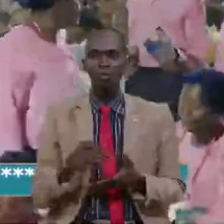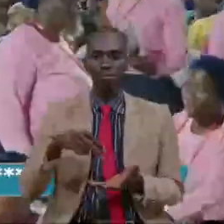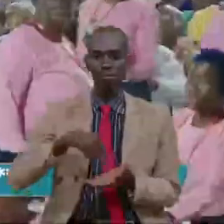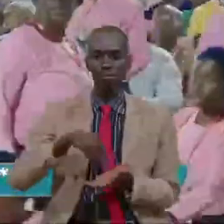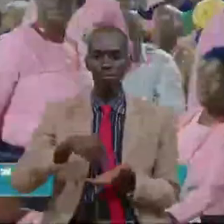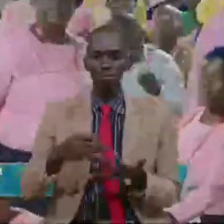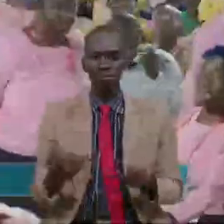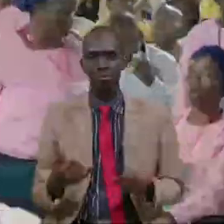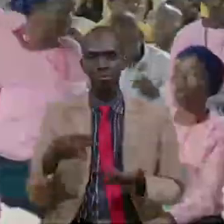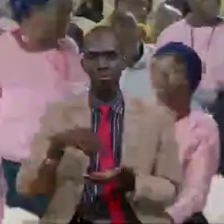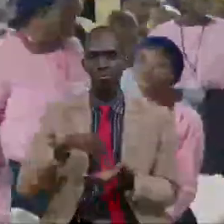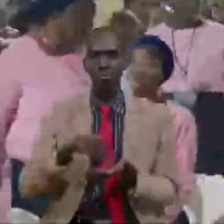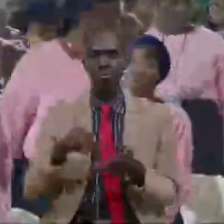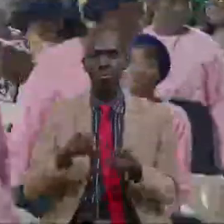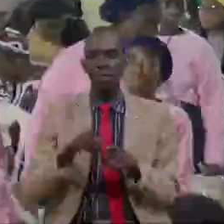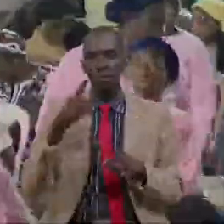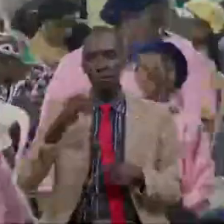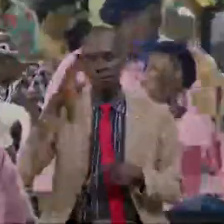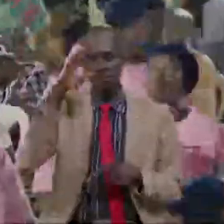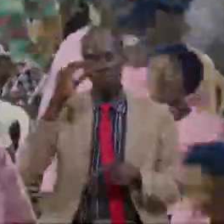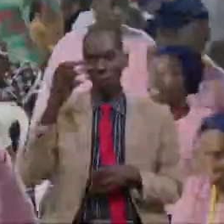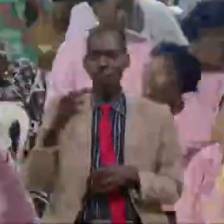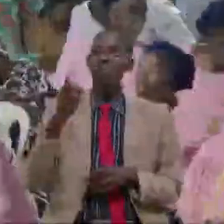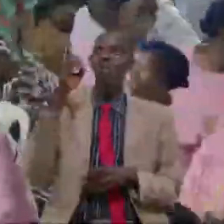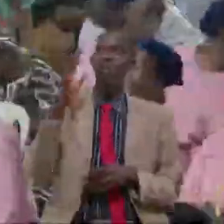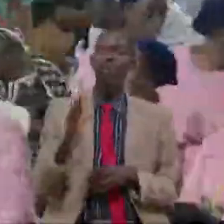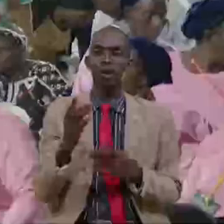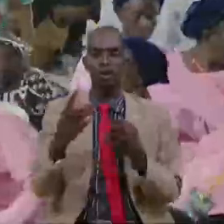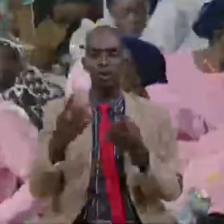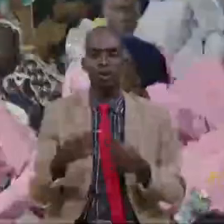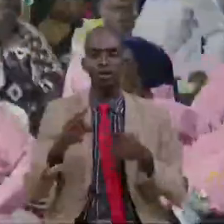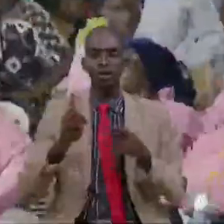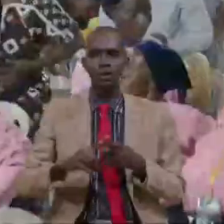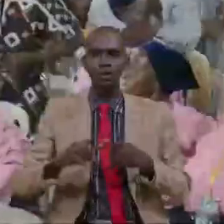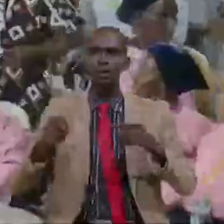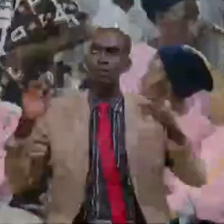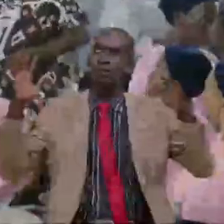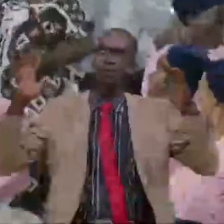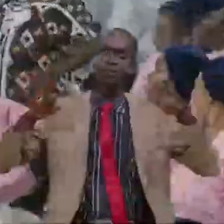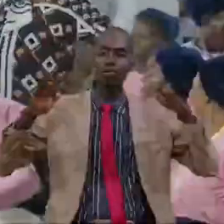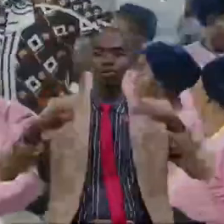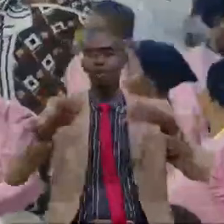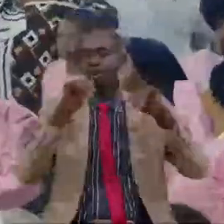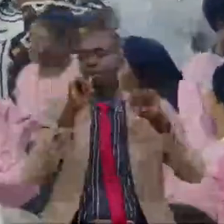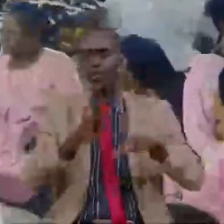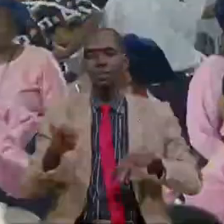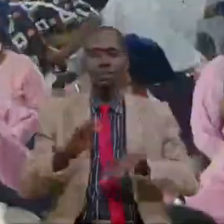Est-ce que nous pouvons tous nous lever maintenant, comme l'homme de Dieu vient pour déverser les